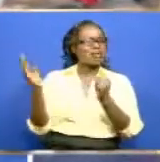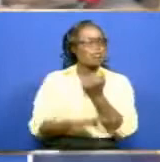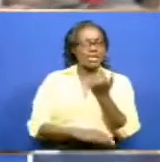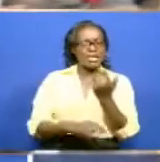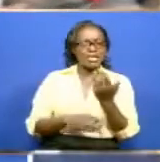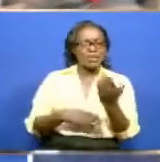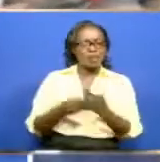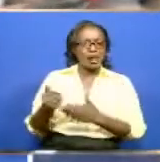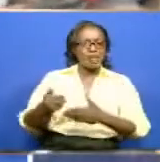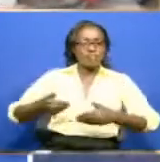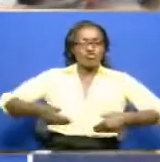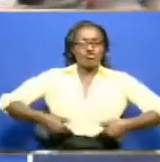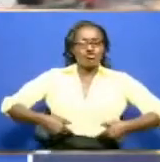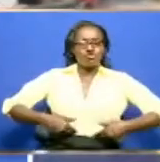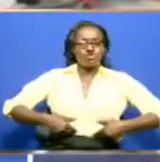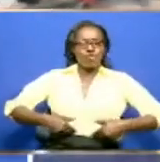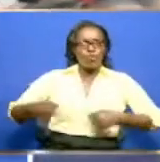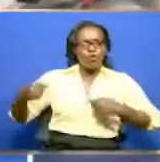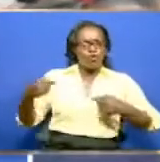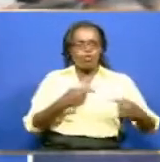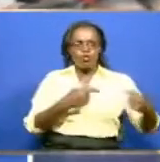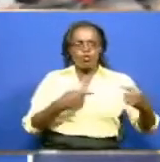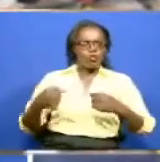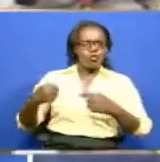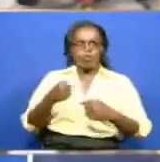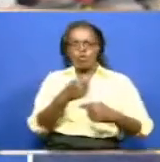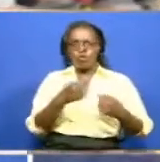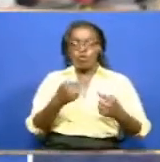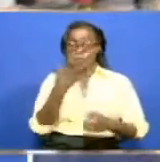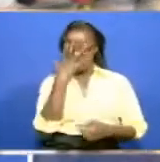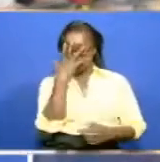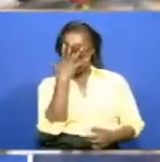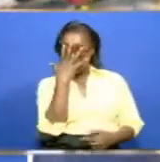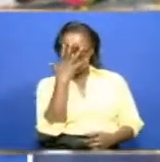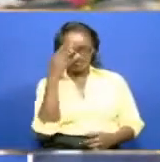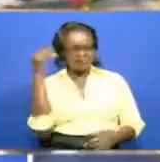wananunua vijana wapigane, tuwaambie shame on you.